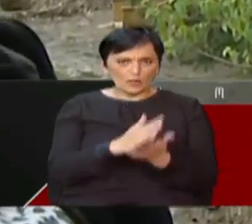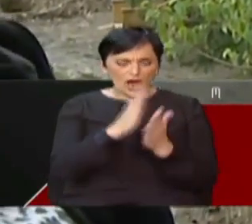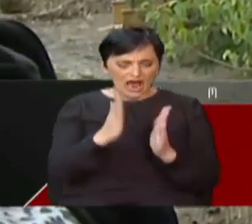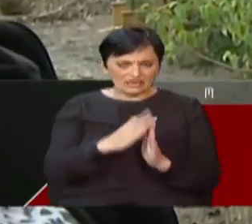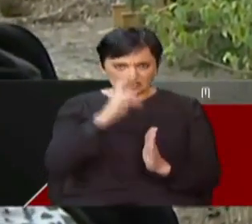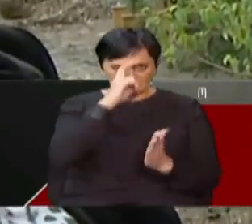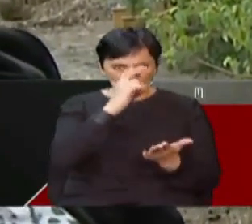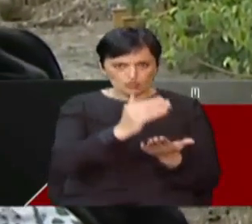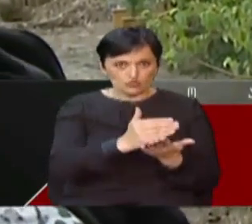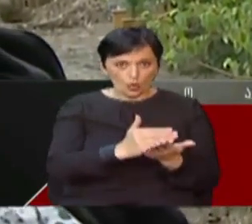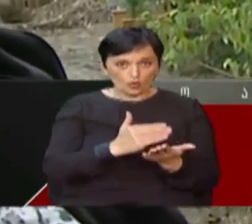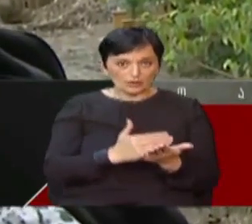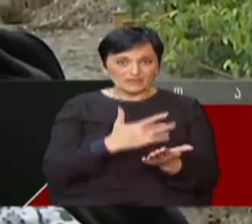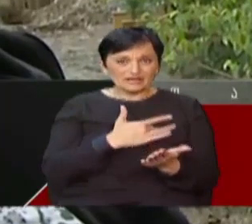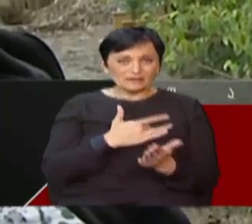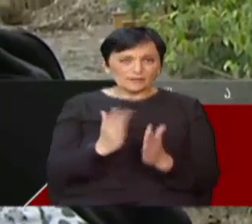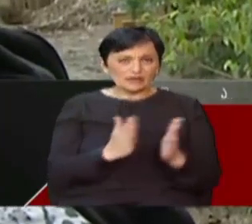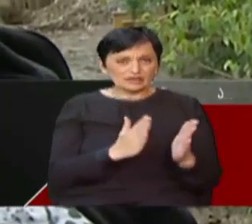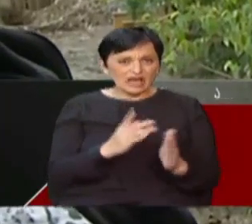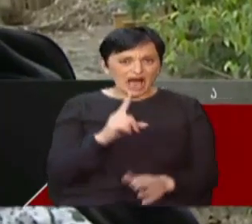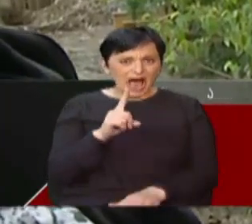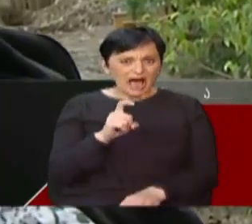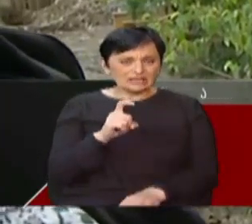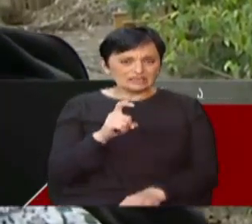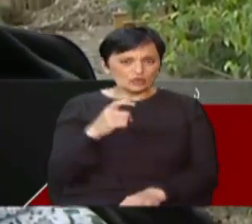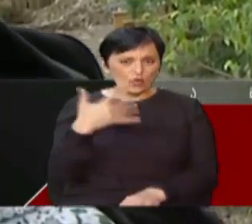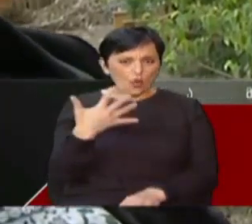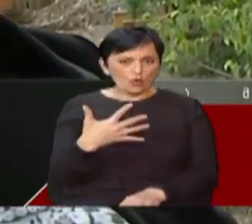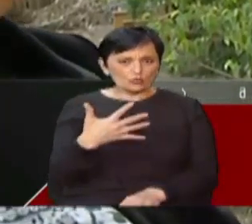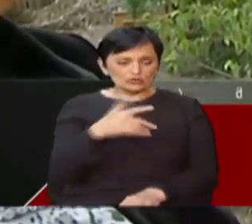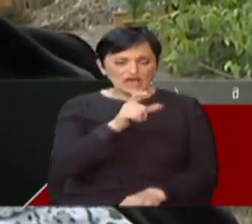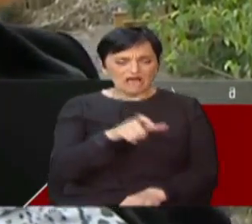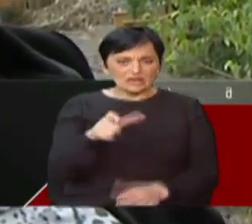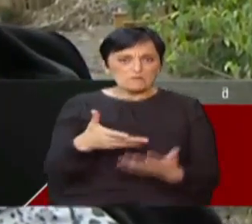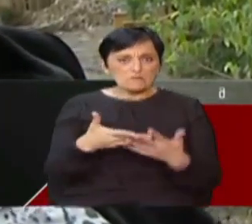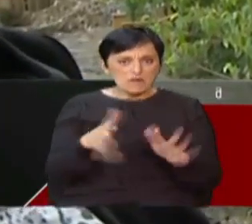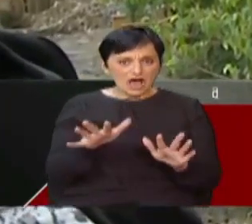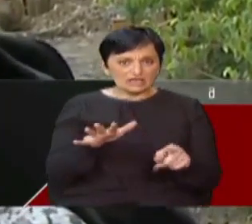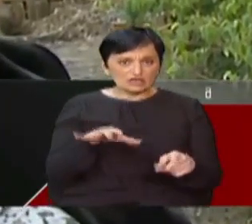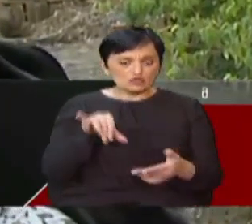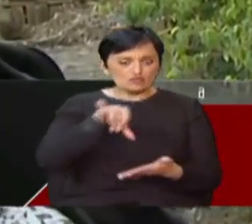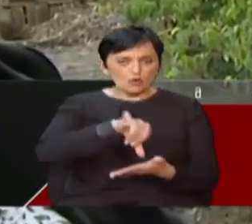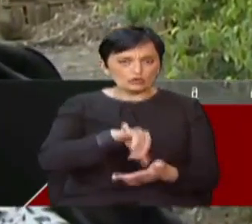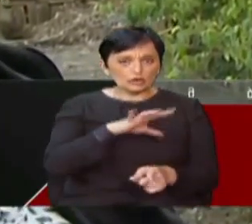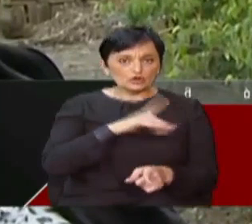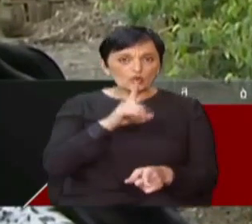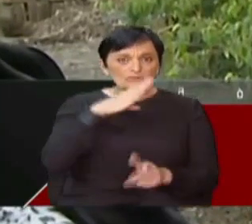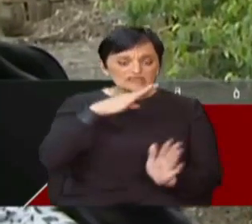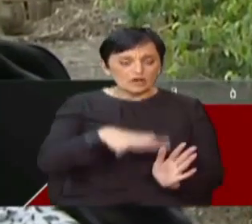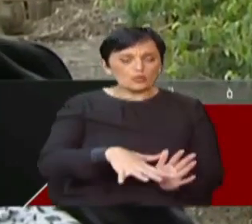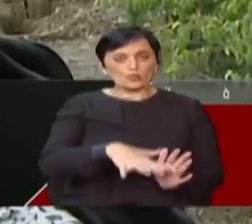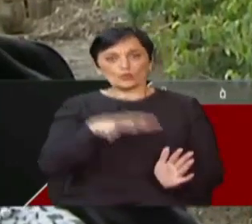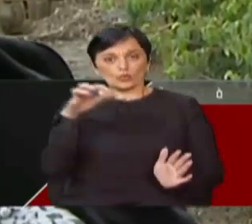სახელმწიფო პროგრამაში და ახლოვებით 150 ადამიანზე მეტი იღებდა მასში მონაწილეობას, რათა ამოტუმბული იყო